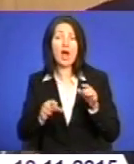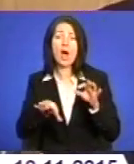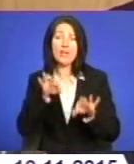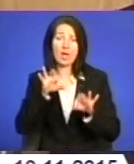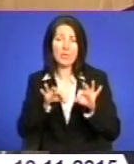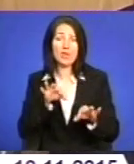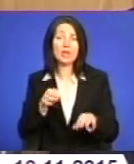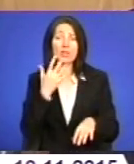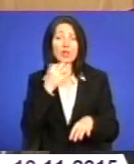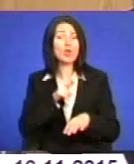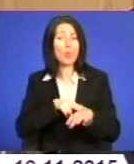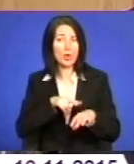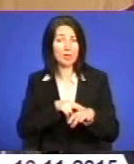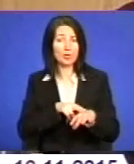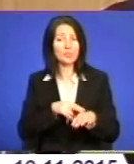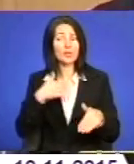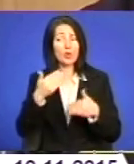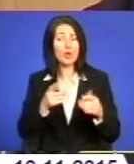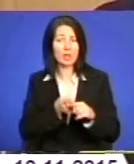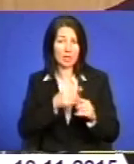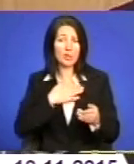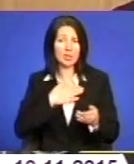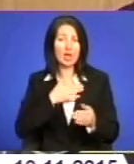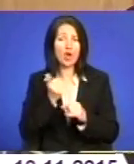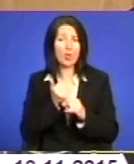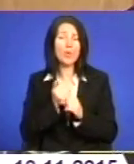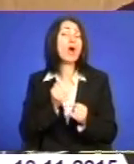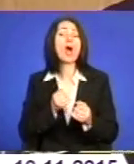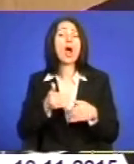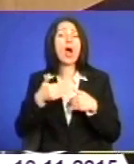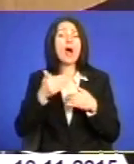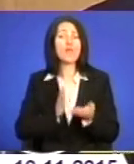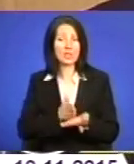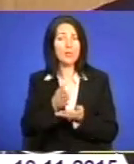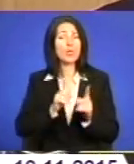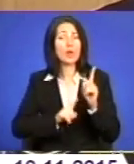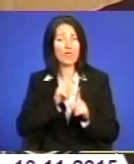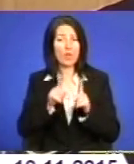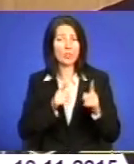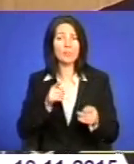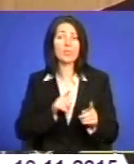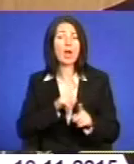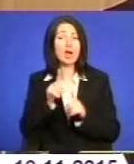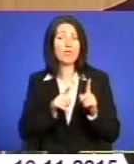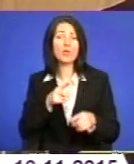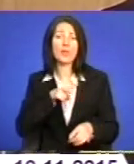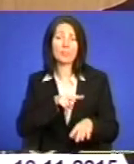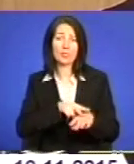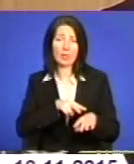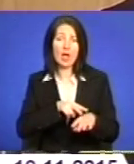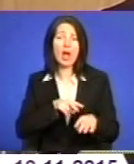робимо в напрямку реформ, і, зокрема, реформи правоохоронної системи,